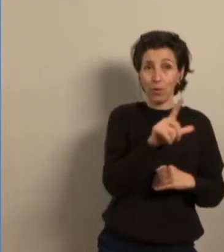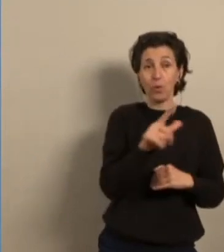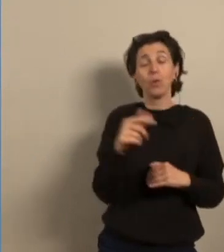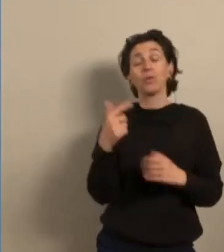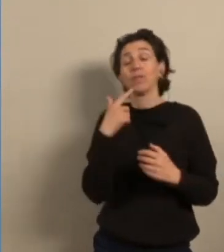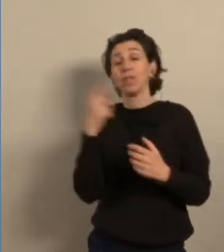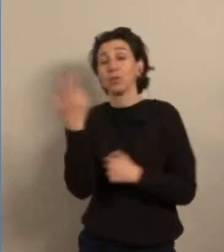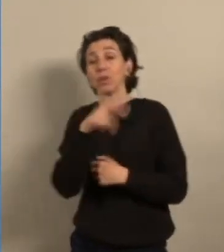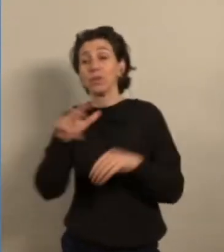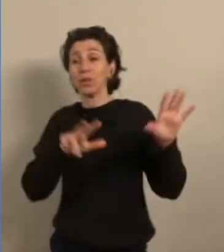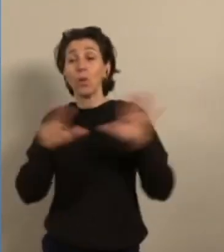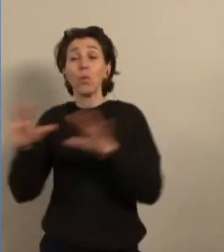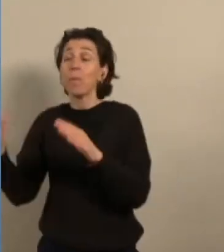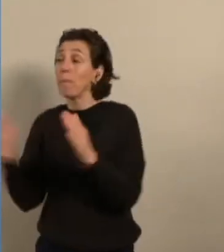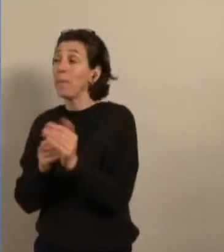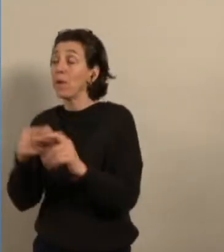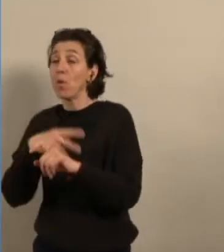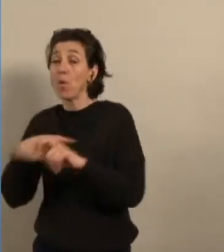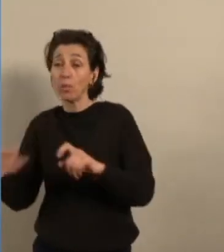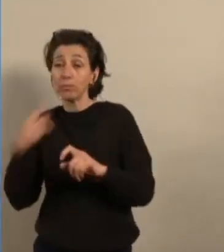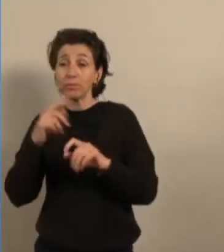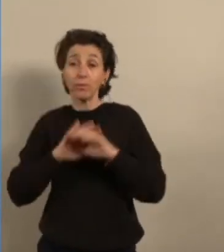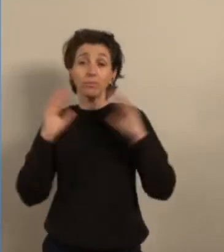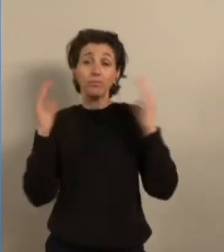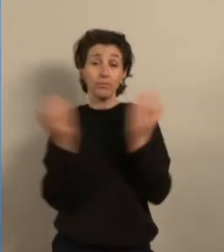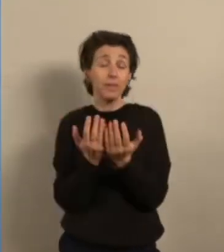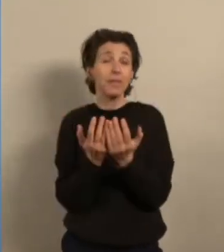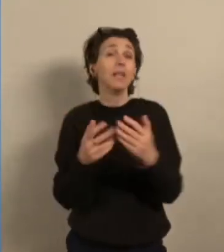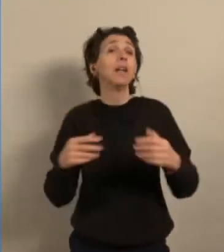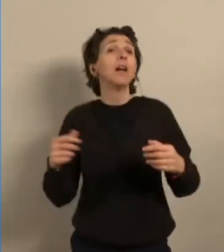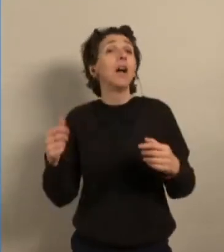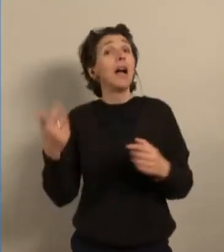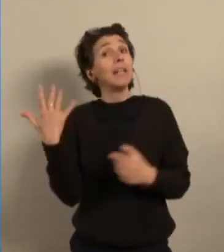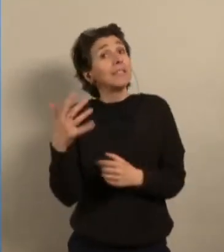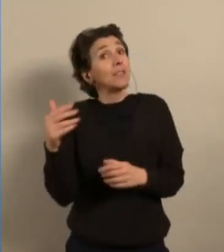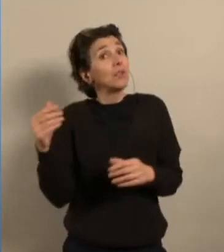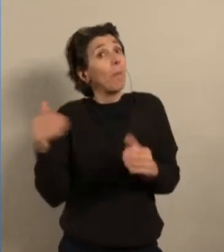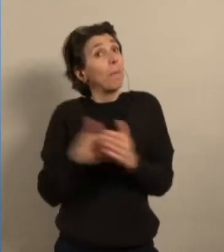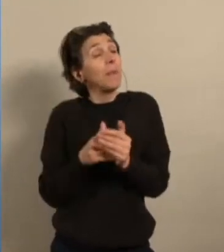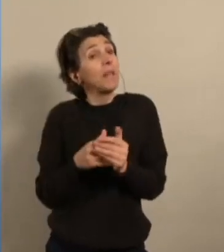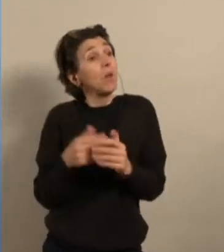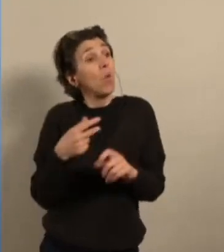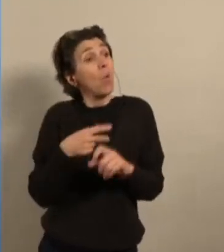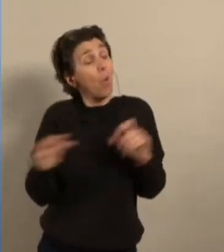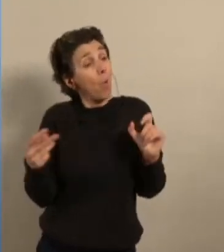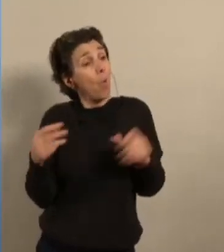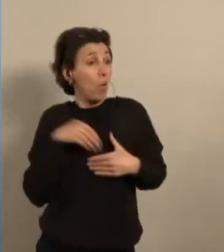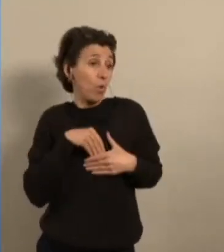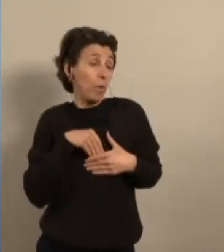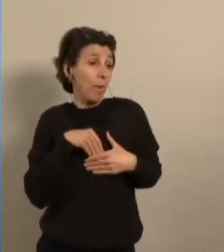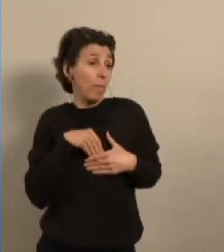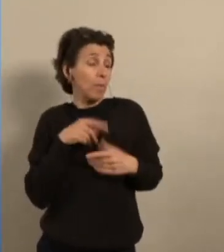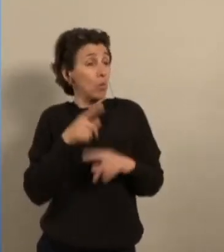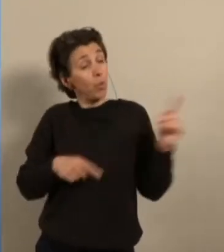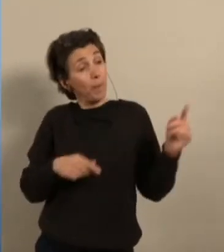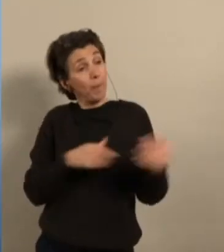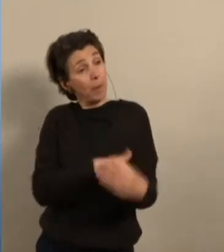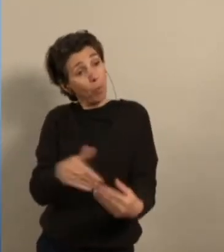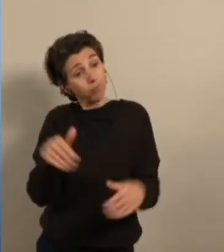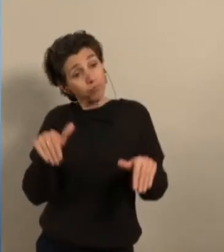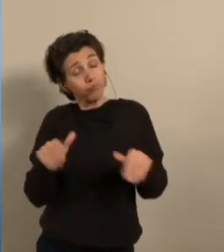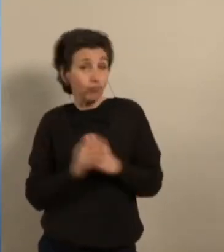€, ce qui ferait au total 500 000 € d'économie, un demi-million. Voilà, assez